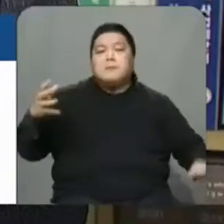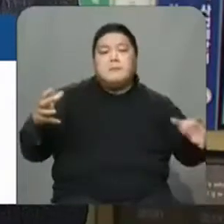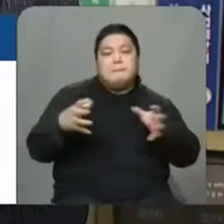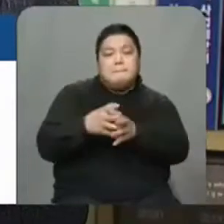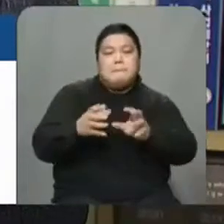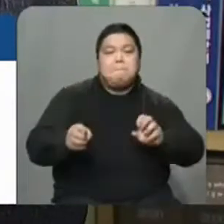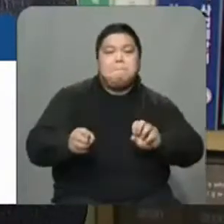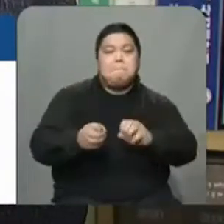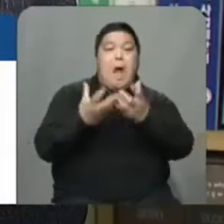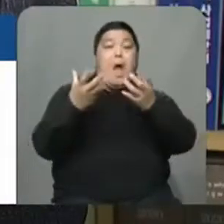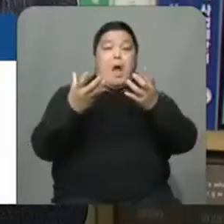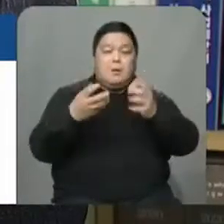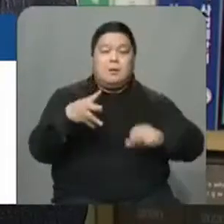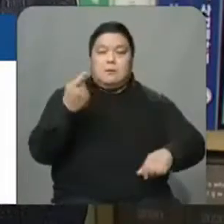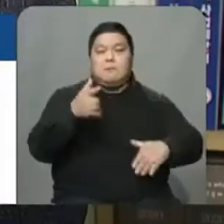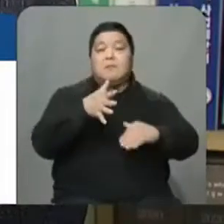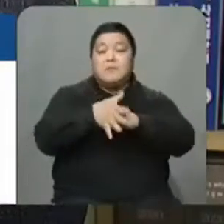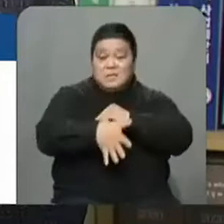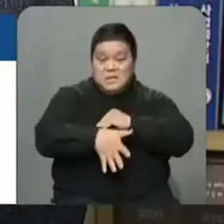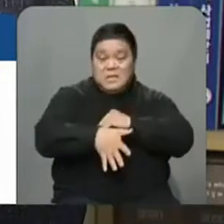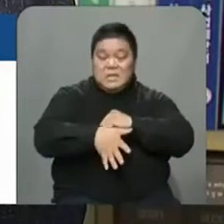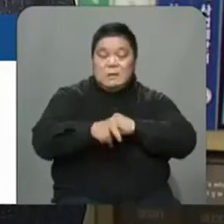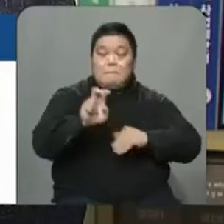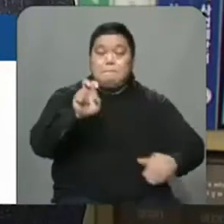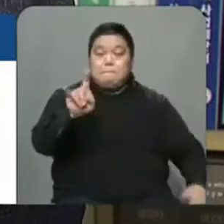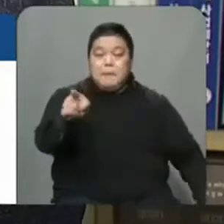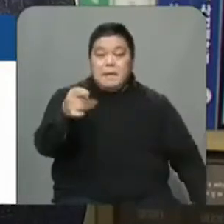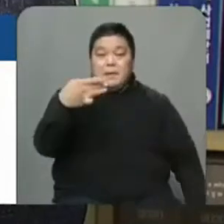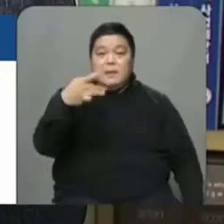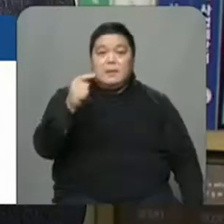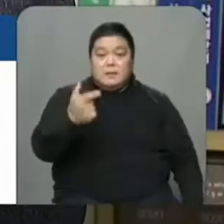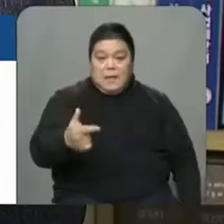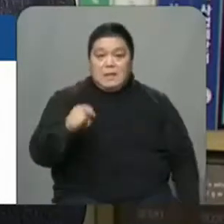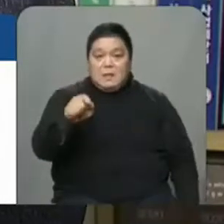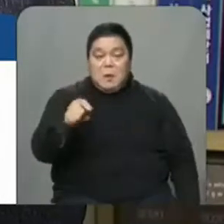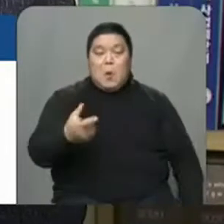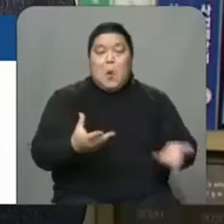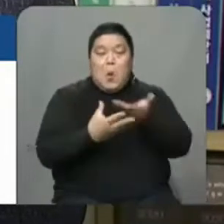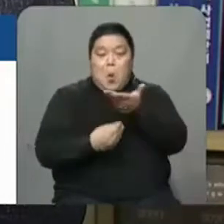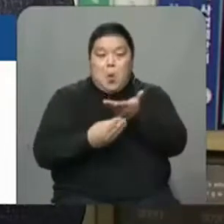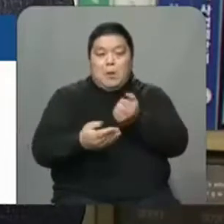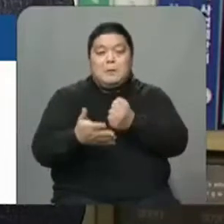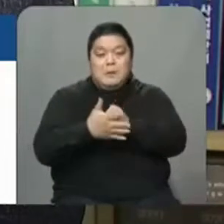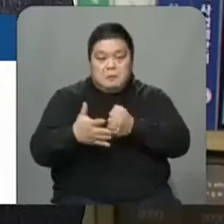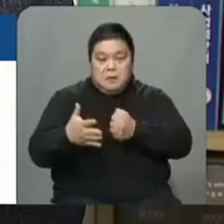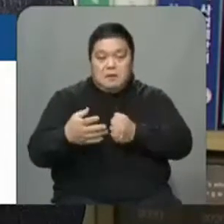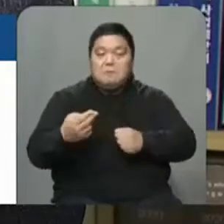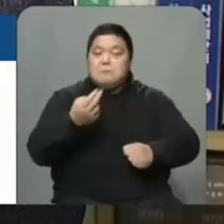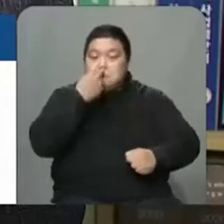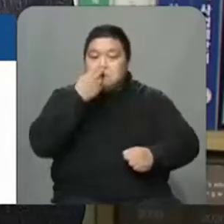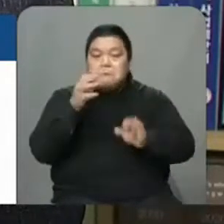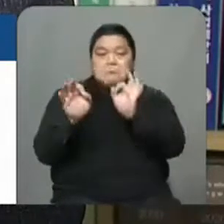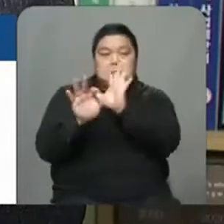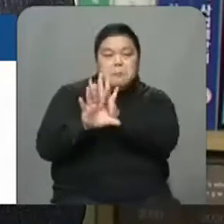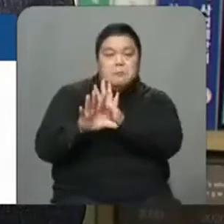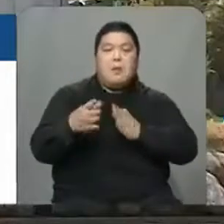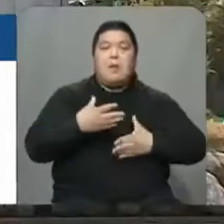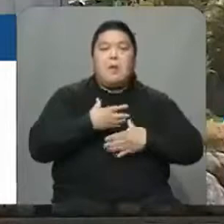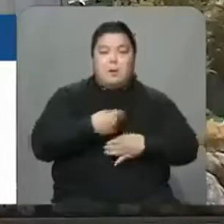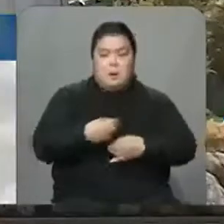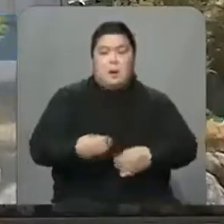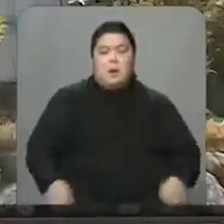폭발이 가능하거든요. 그러니까 CH4에서 수소를 걸러내는 거니까 산소가 없잖아요, 사실은. 그러니까